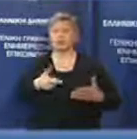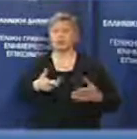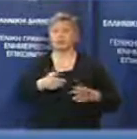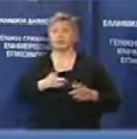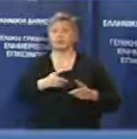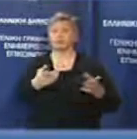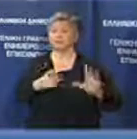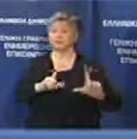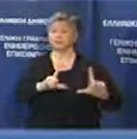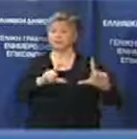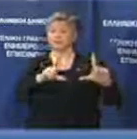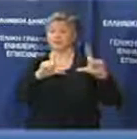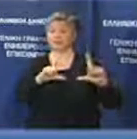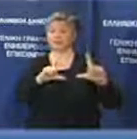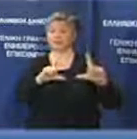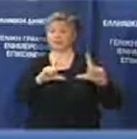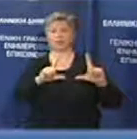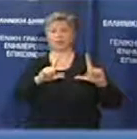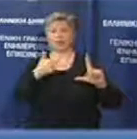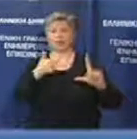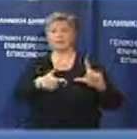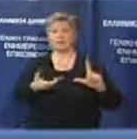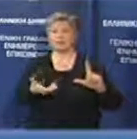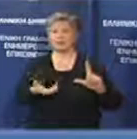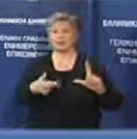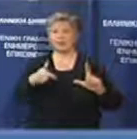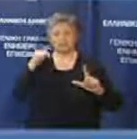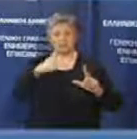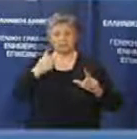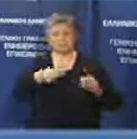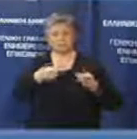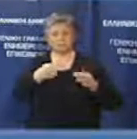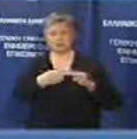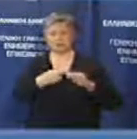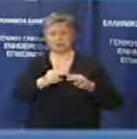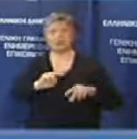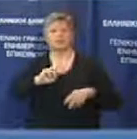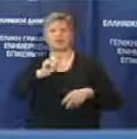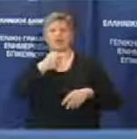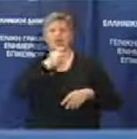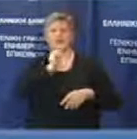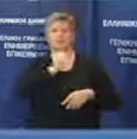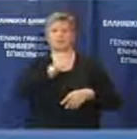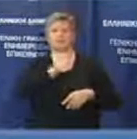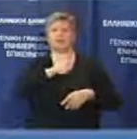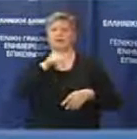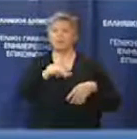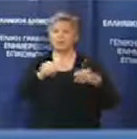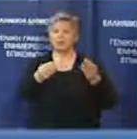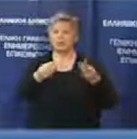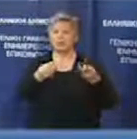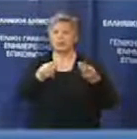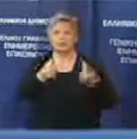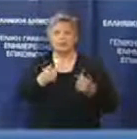όσο αξίζει σε ένα κόμμα της αντιπολίτευσης και ότι προσπαθεί με επικοινωνιακά τεχνάσματα, τα